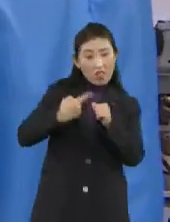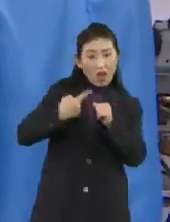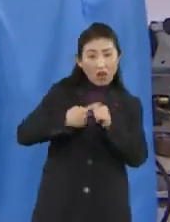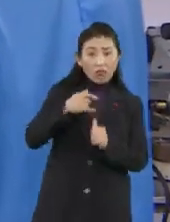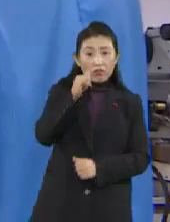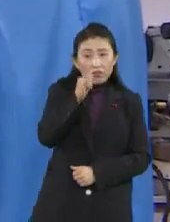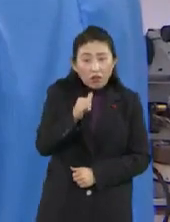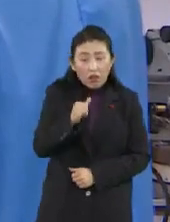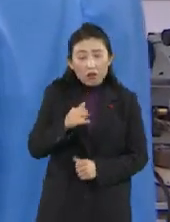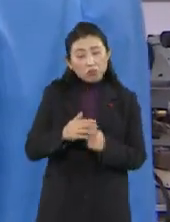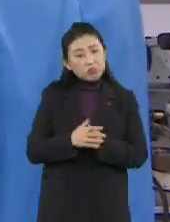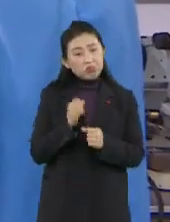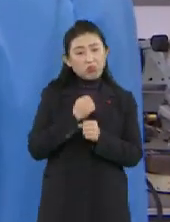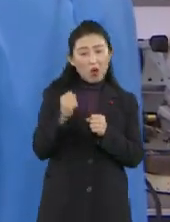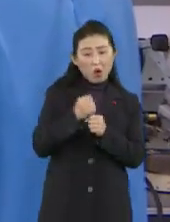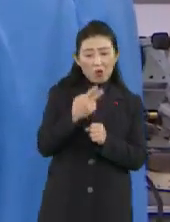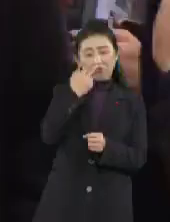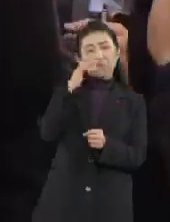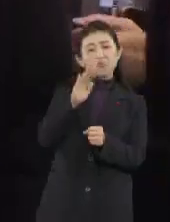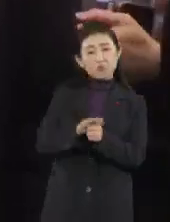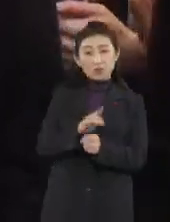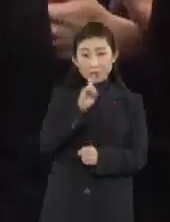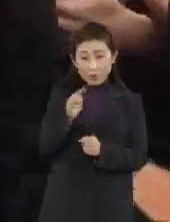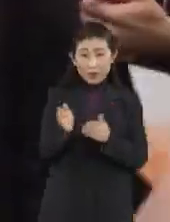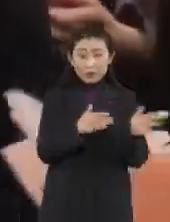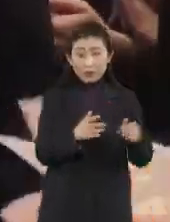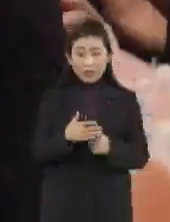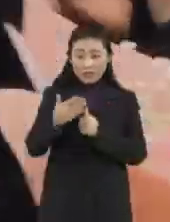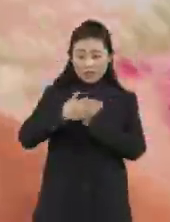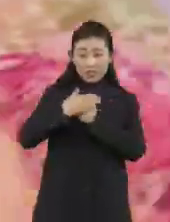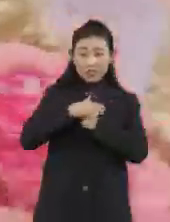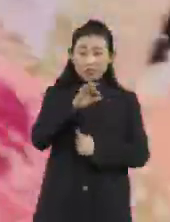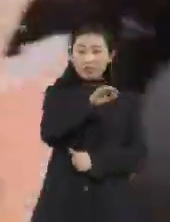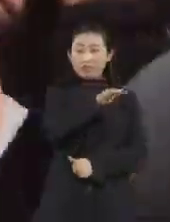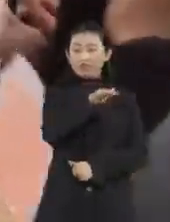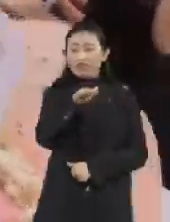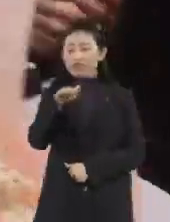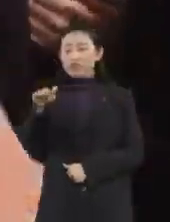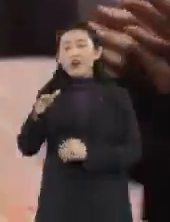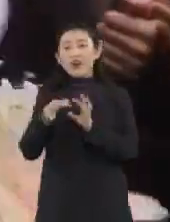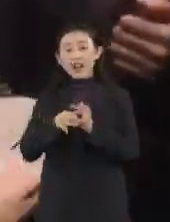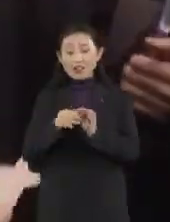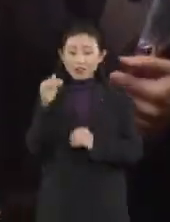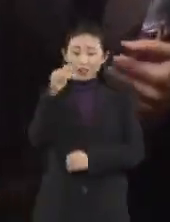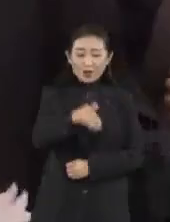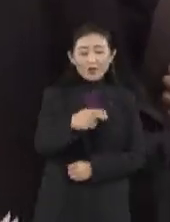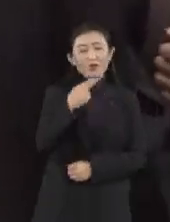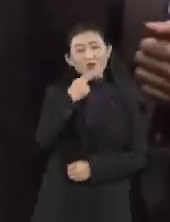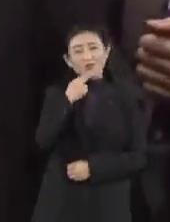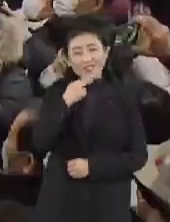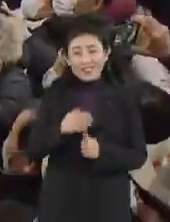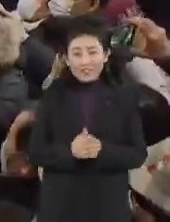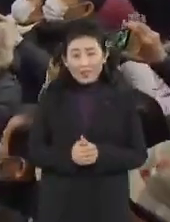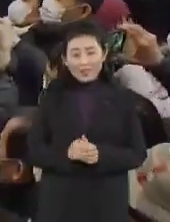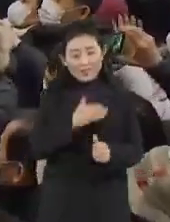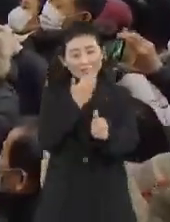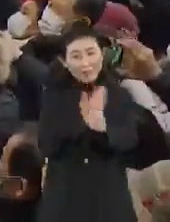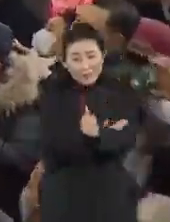대해 당황스럽고 황당하다고 말했으며 지지율 정체와 관련해선 떨어지지 않았다며